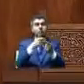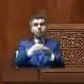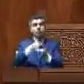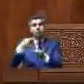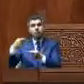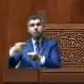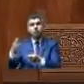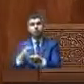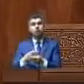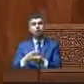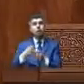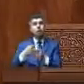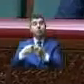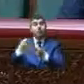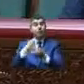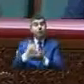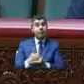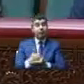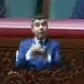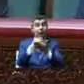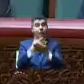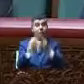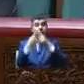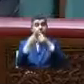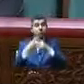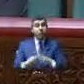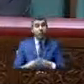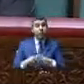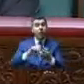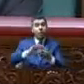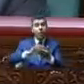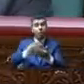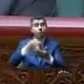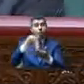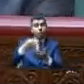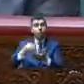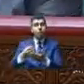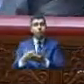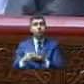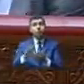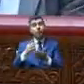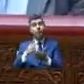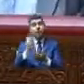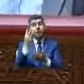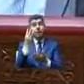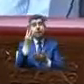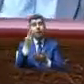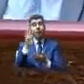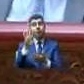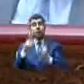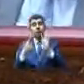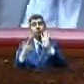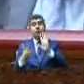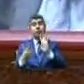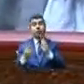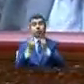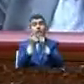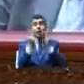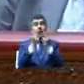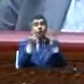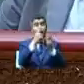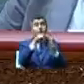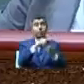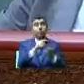حيث تستفيد من الدعم المالي والمساهمة في تكاليف إنجاز مخططات العمل، وقد حددت 375 مقاولة مصدرة